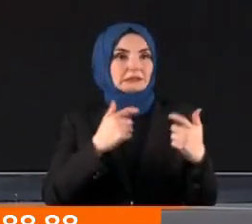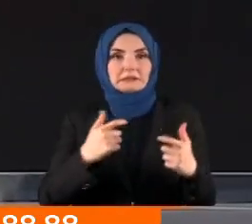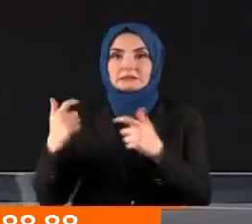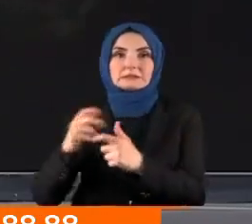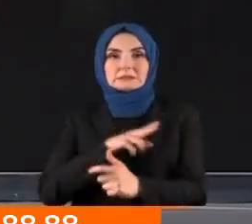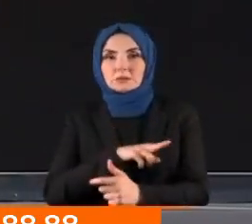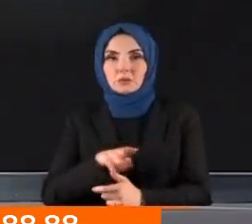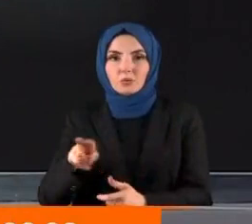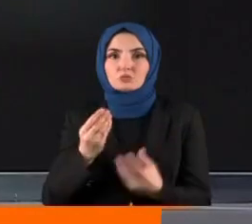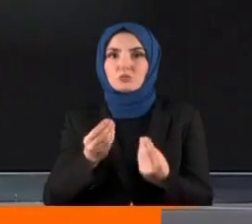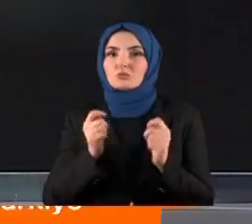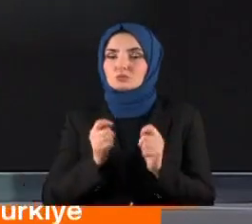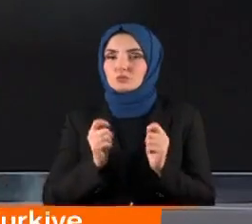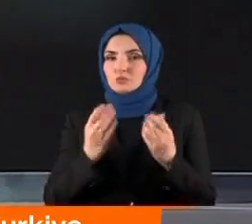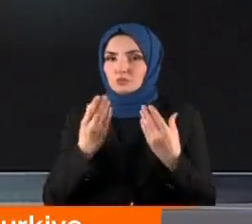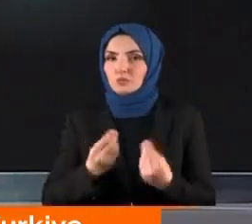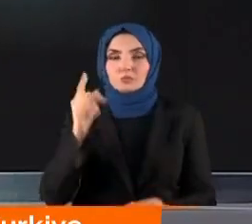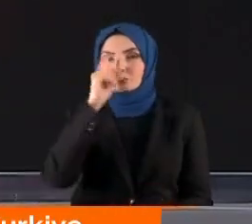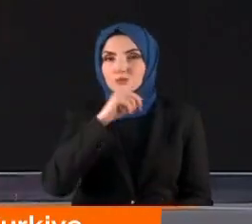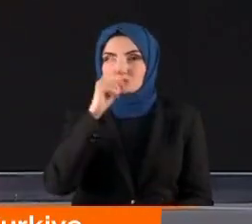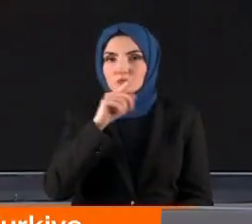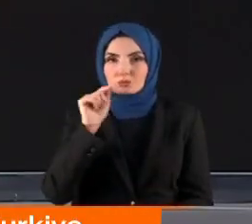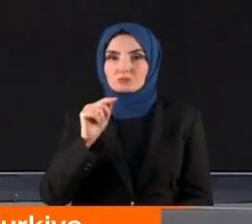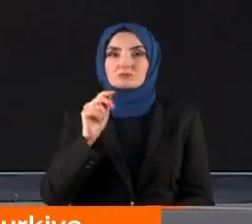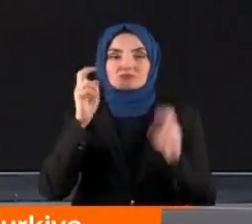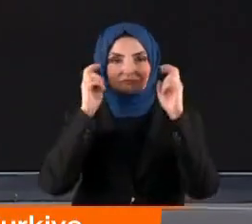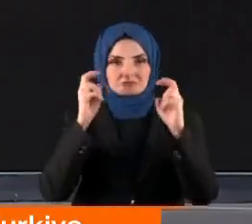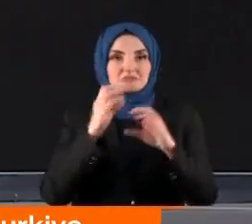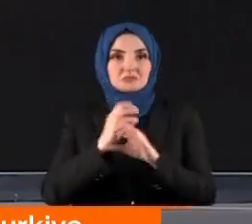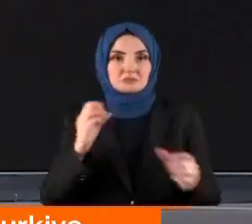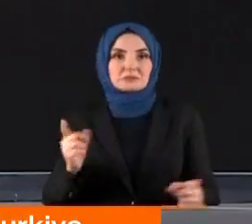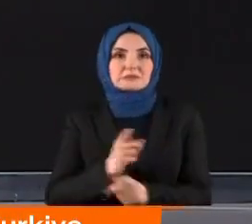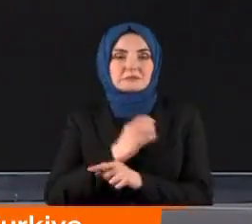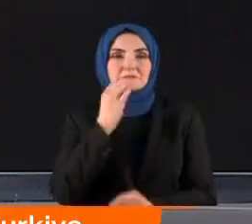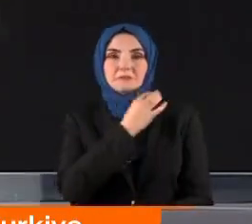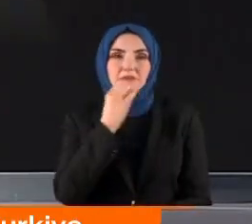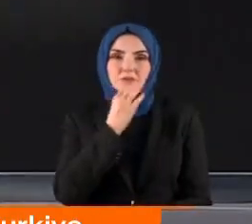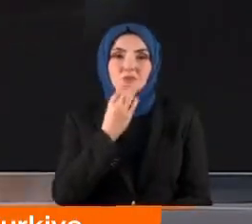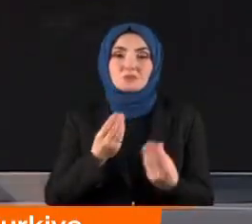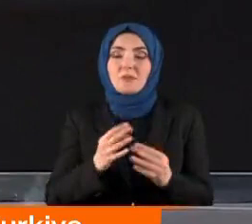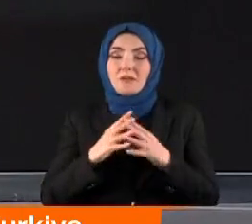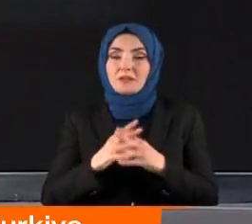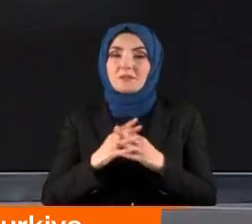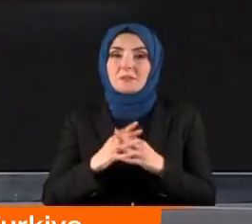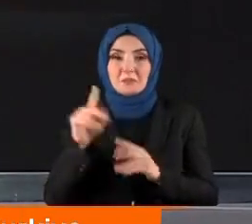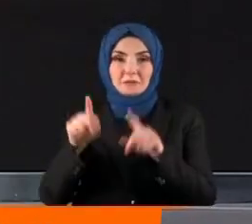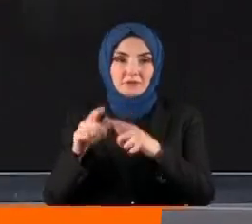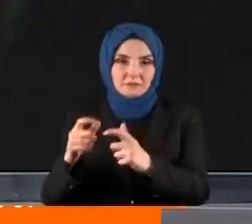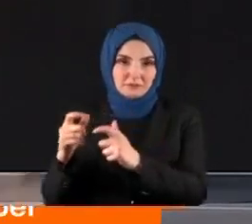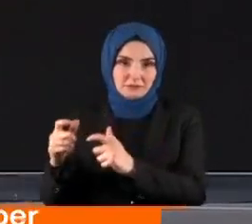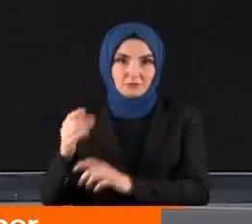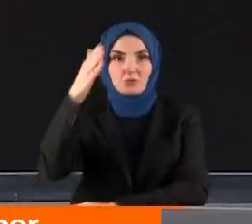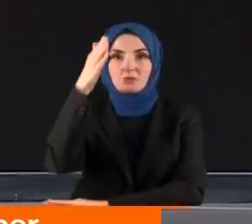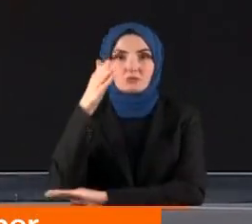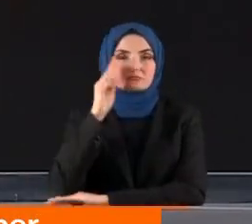bir hale geldi çünkü toplu taşımada da durum benzer ne yazık ki iğne atsan yere düşmez deriz ya bazı bölgelerde öyle duraklarda manzara